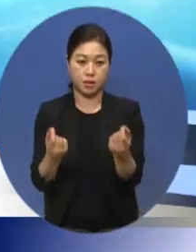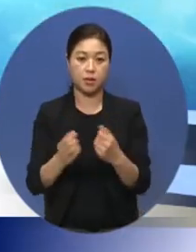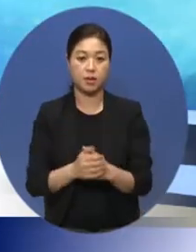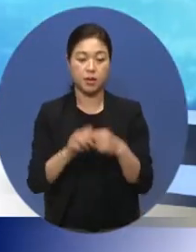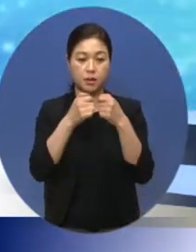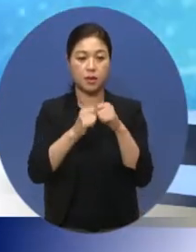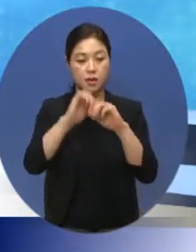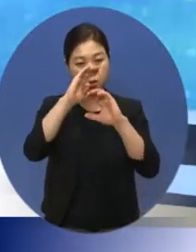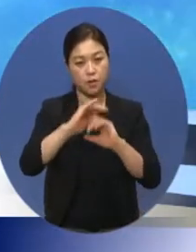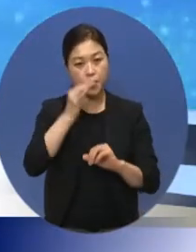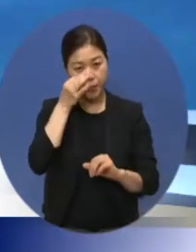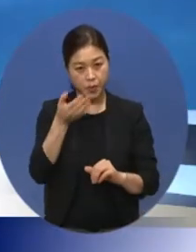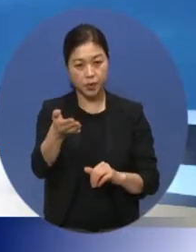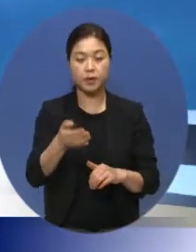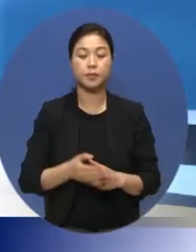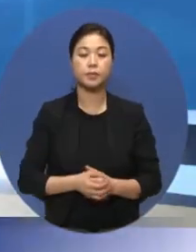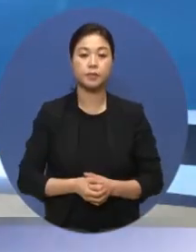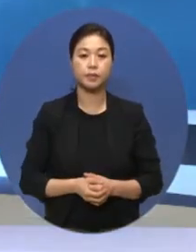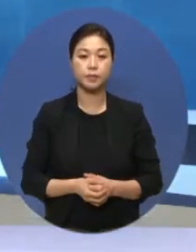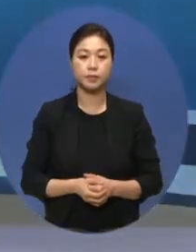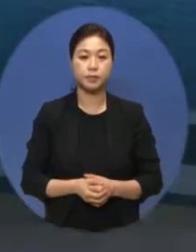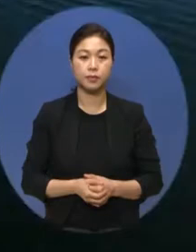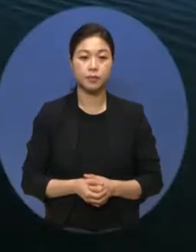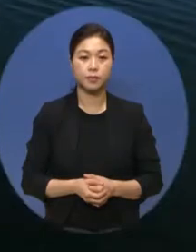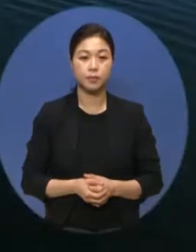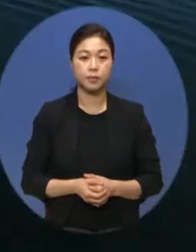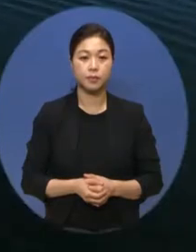내용 이영춘 기자가 보도합니다.